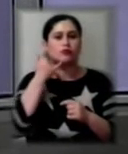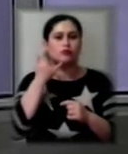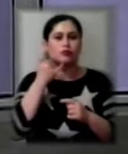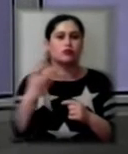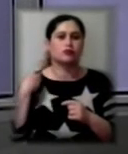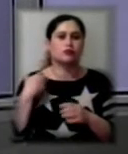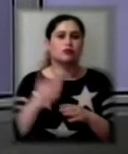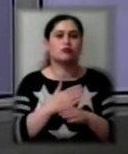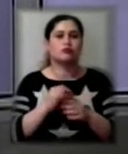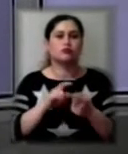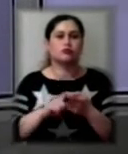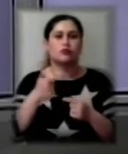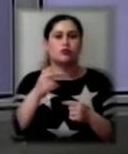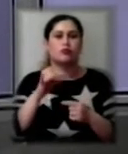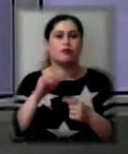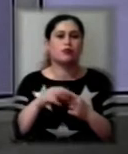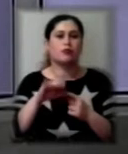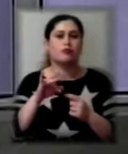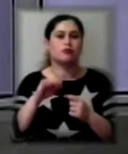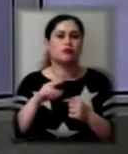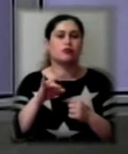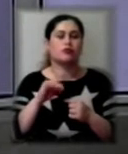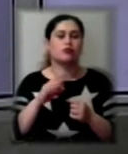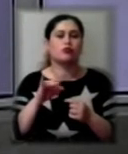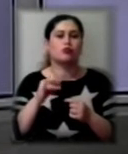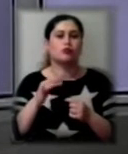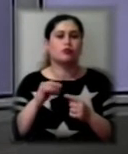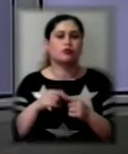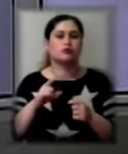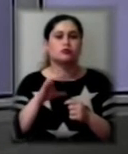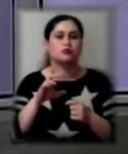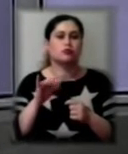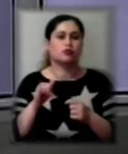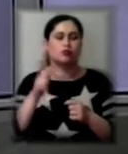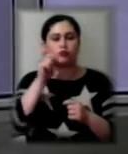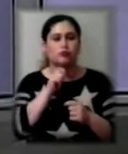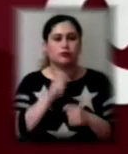зв'язки з громадськістю оперативного тактичного групування Збройних сил України Сергій Минкін.